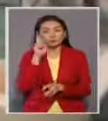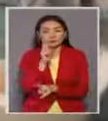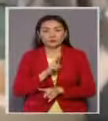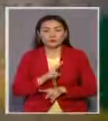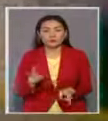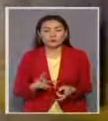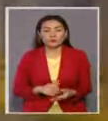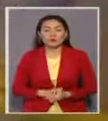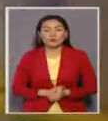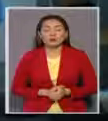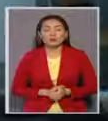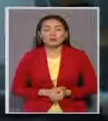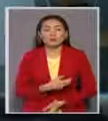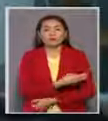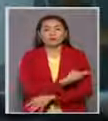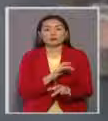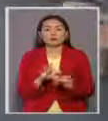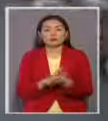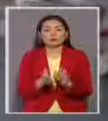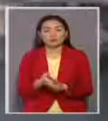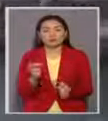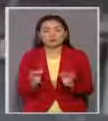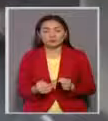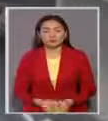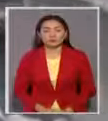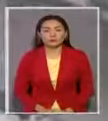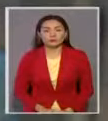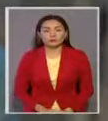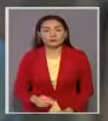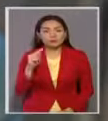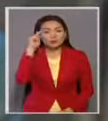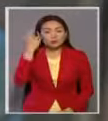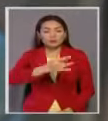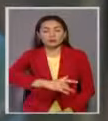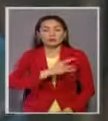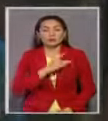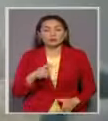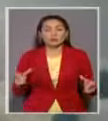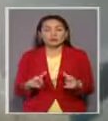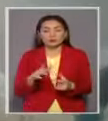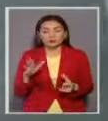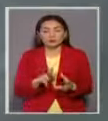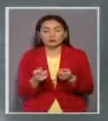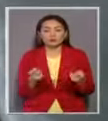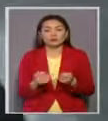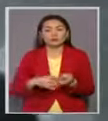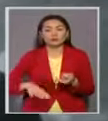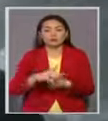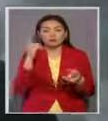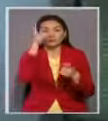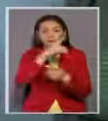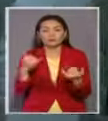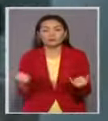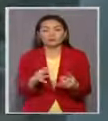этой инфекцией. По словам врачей, его состояние умеренное. Китай усилил меры профилактики. Власти страны заявили,